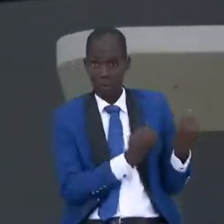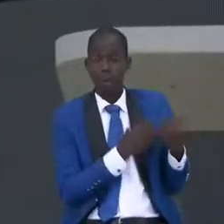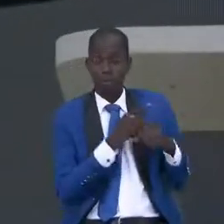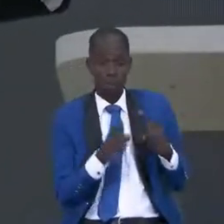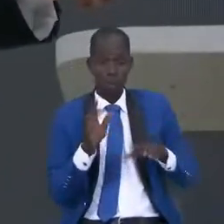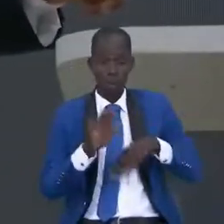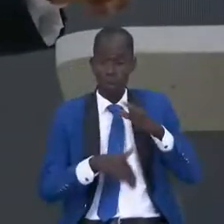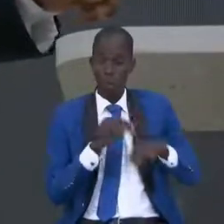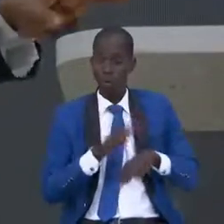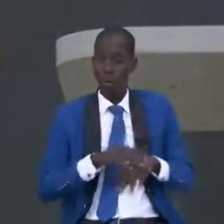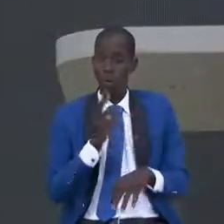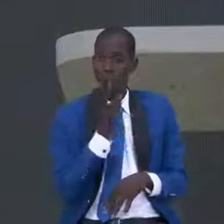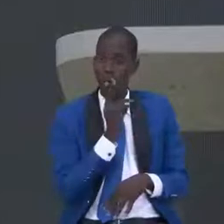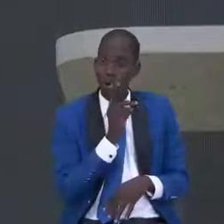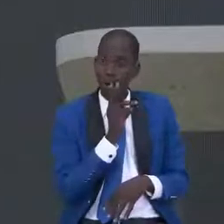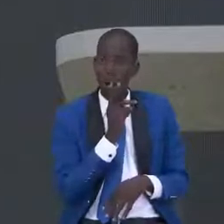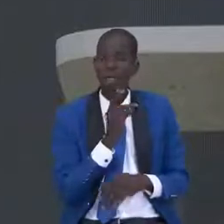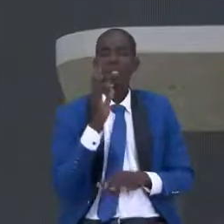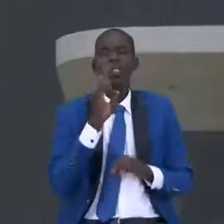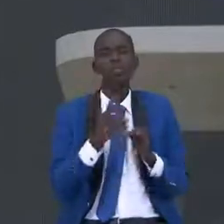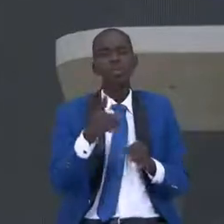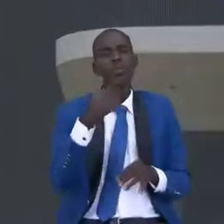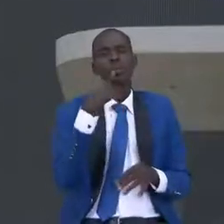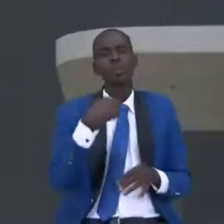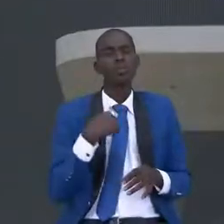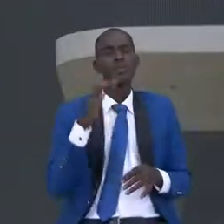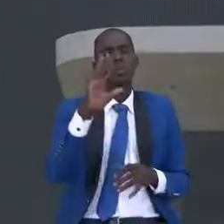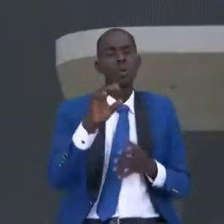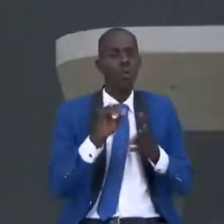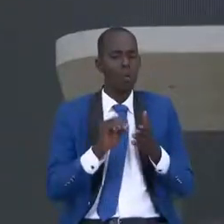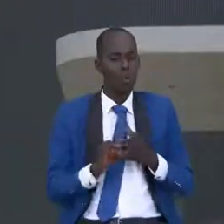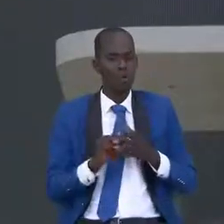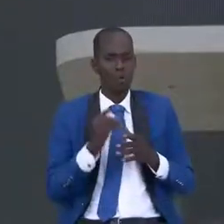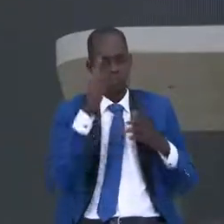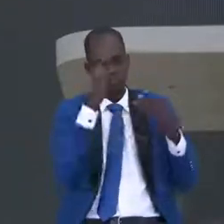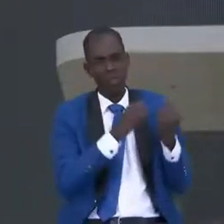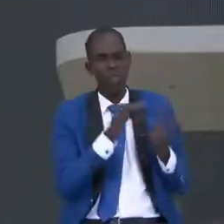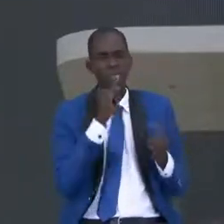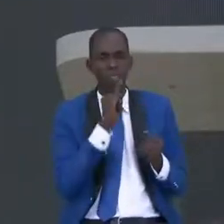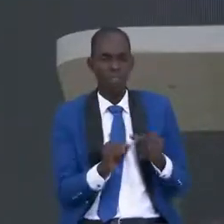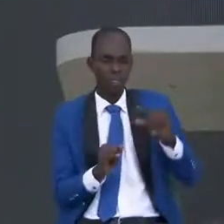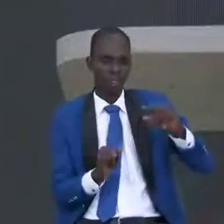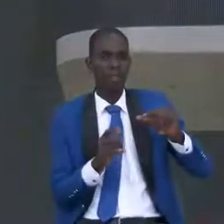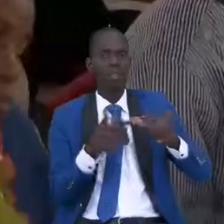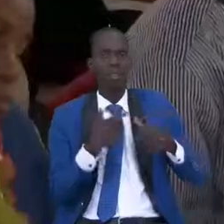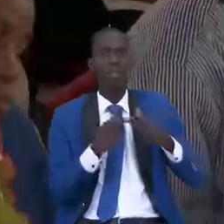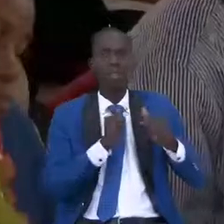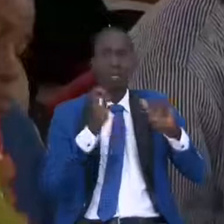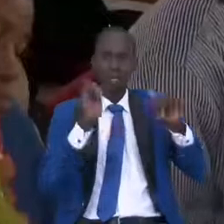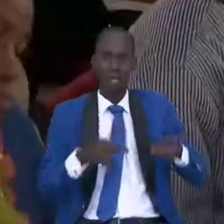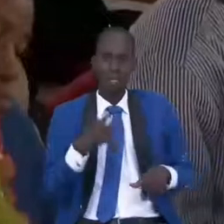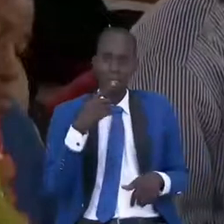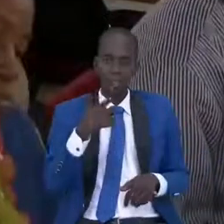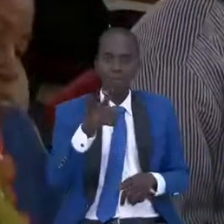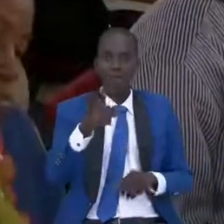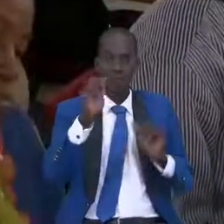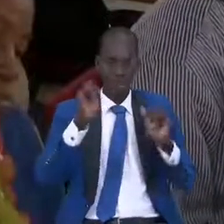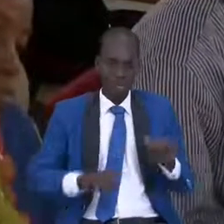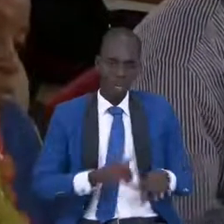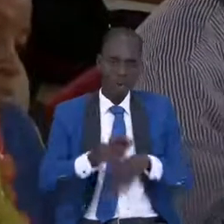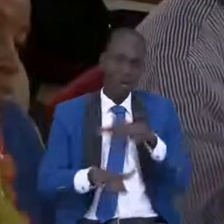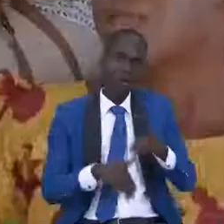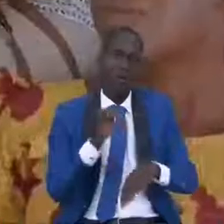petite foi. Si tu me dis que ta foi est petite, je dirais gloire à Dieu. Alors tu peux marcher sur l'eau. Je dis, tu peux marcher sur